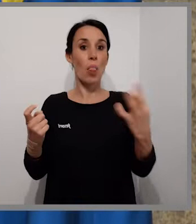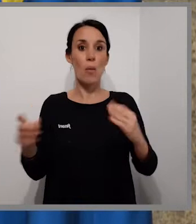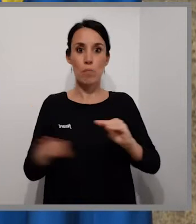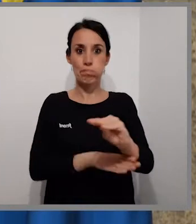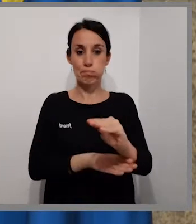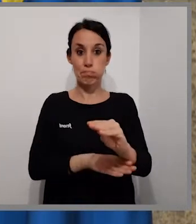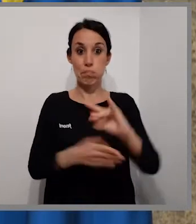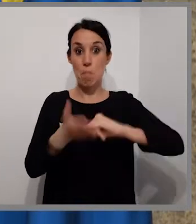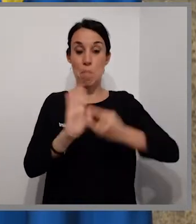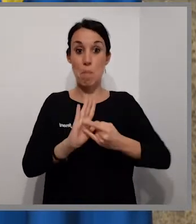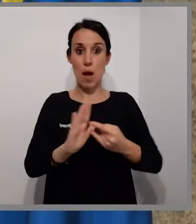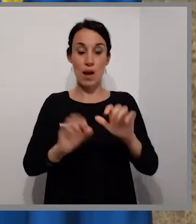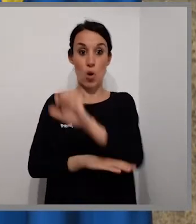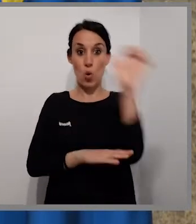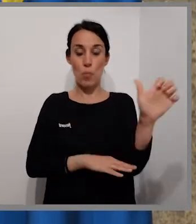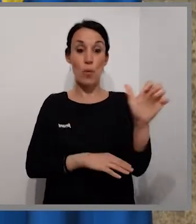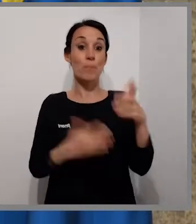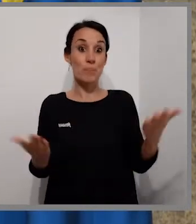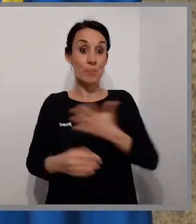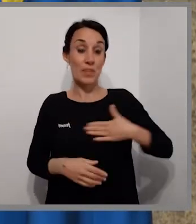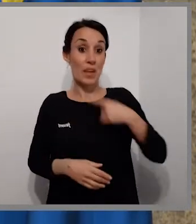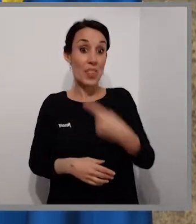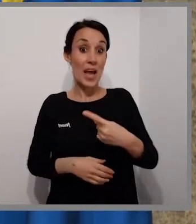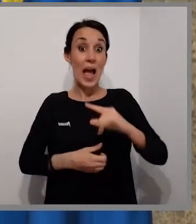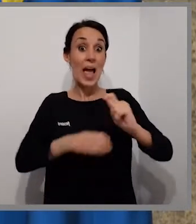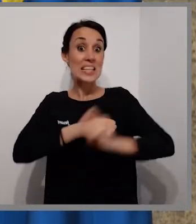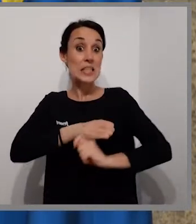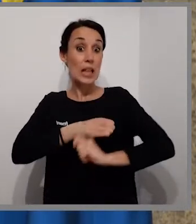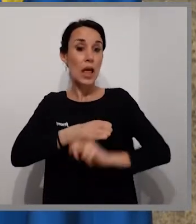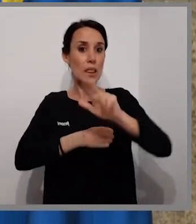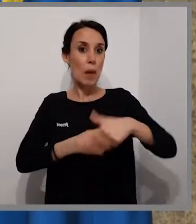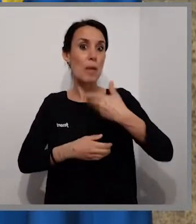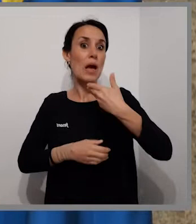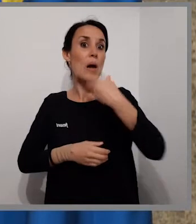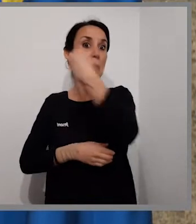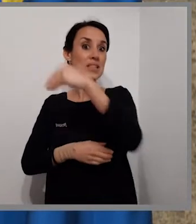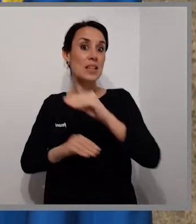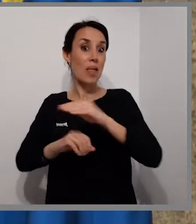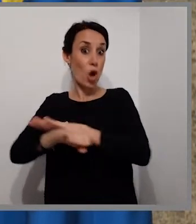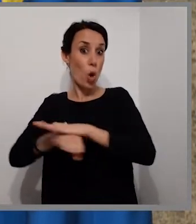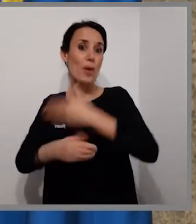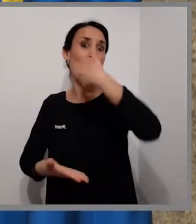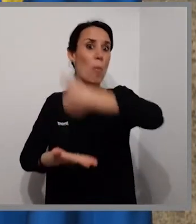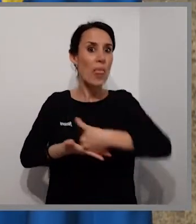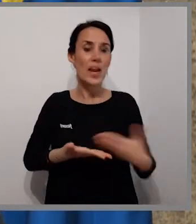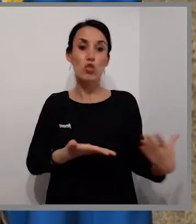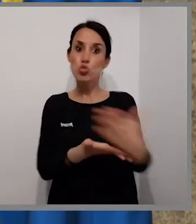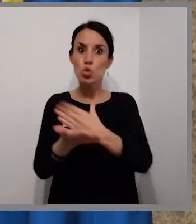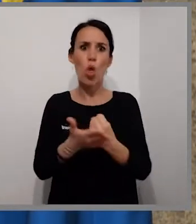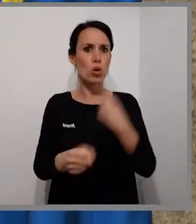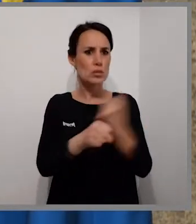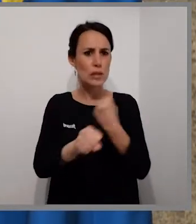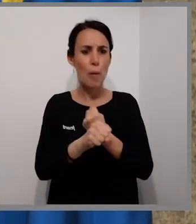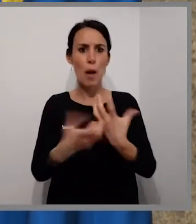sentit, jo vull anunciar-los avui que en aquesta estratègia que ens demanava també el president del govern d'involucrar-nos